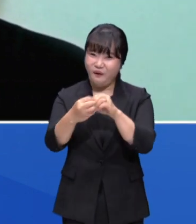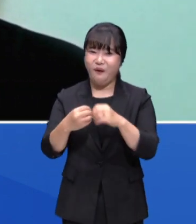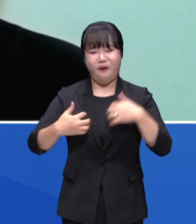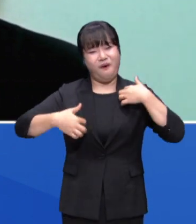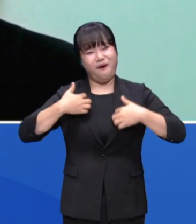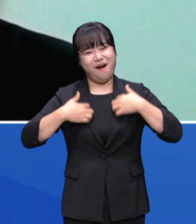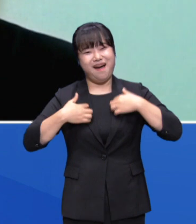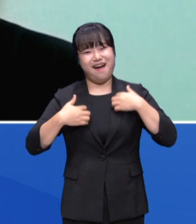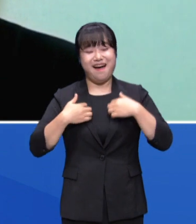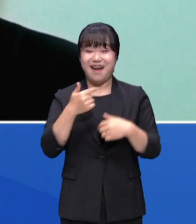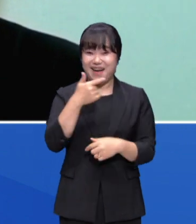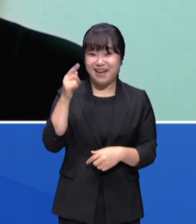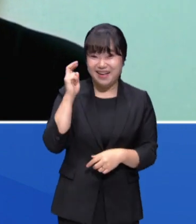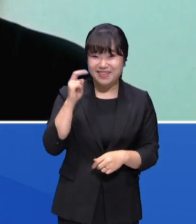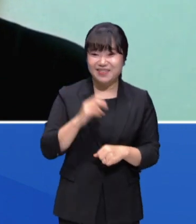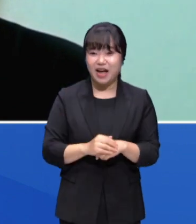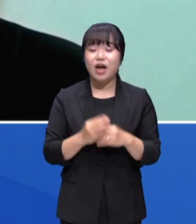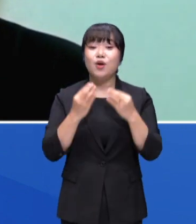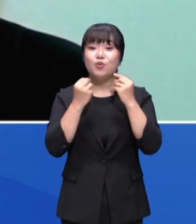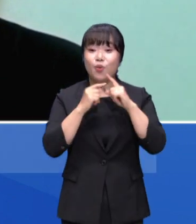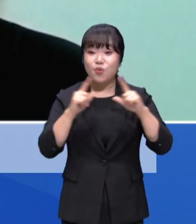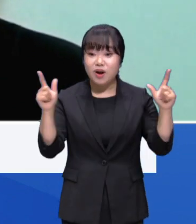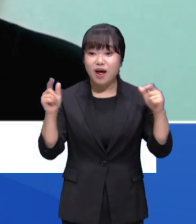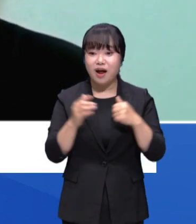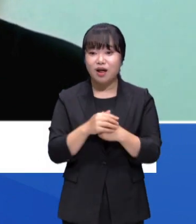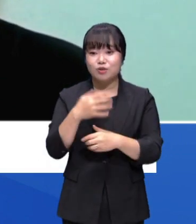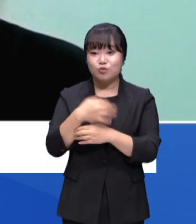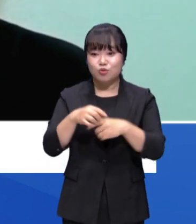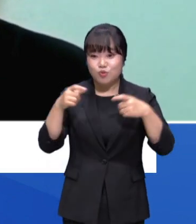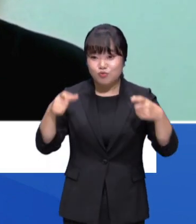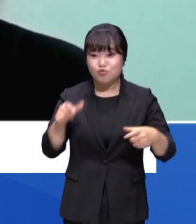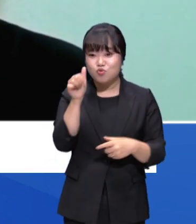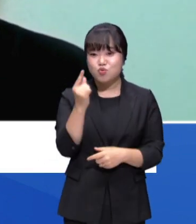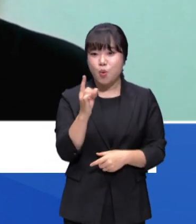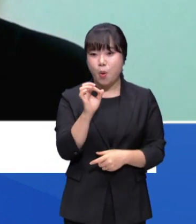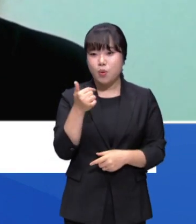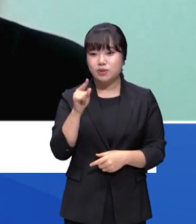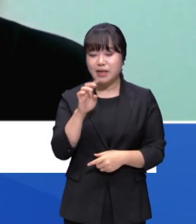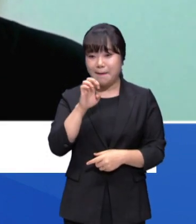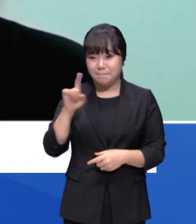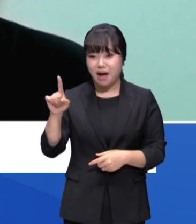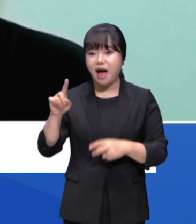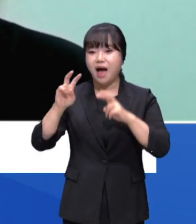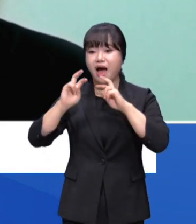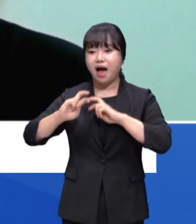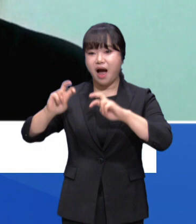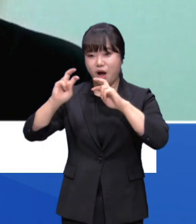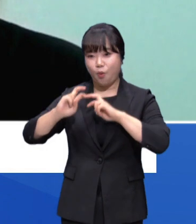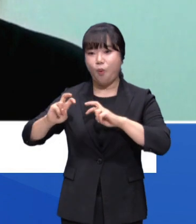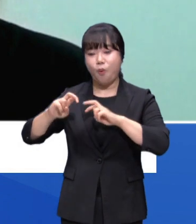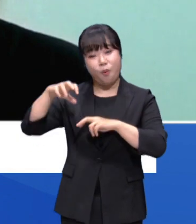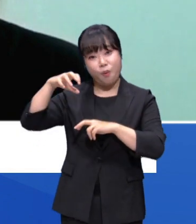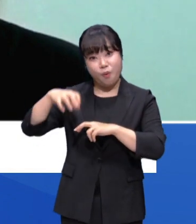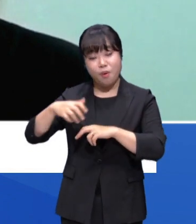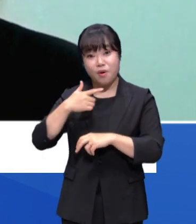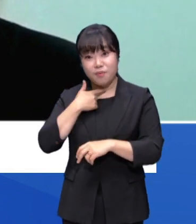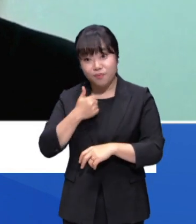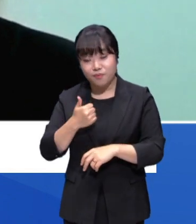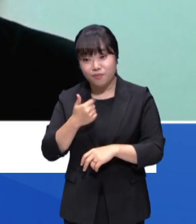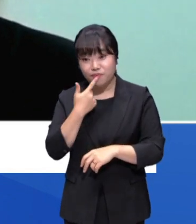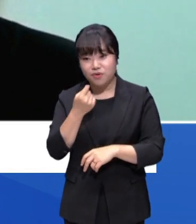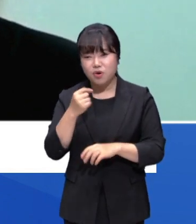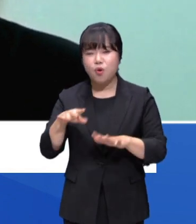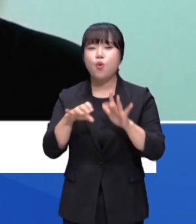흥겨운 공연인 것 같습니다. 토요일에는 또 이 종로구 홍남파 가옥에서 홍남파 가곡제가 열렸는데 이 코로나19